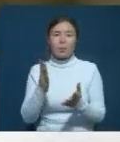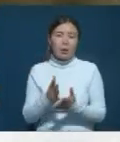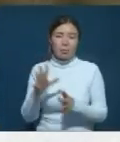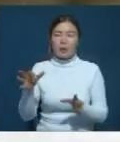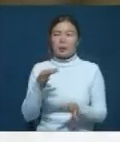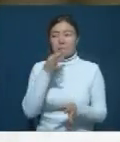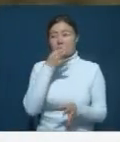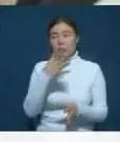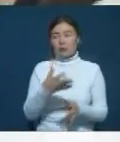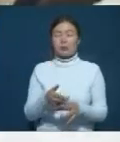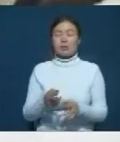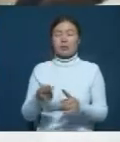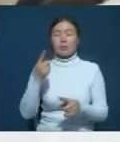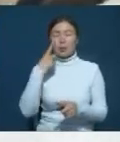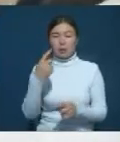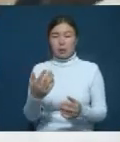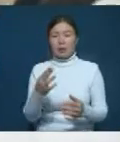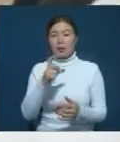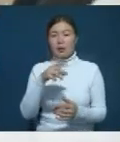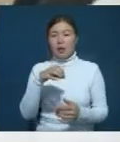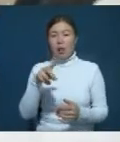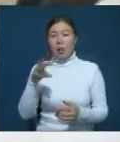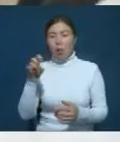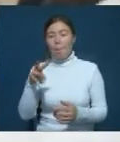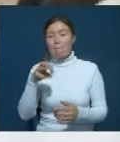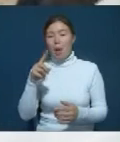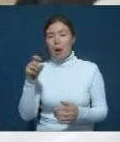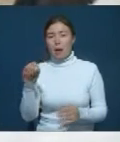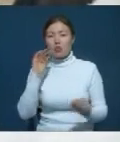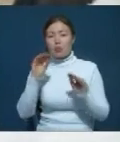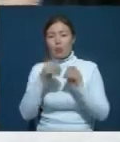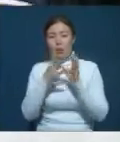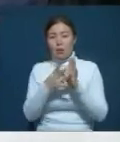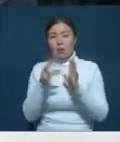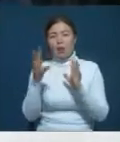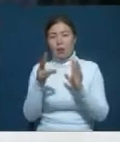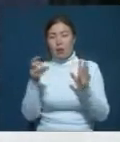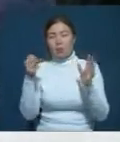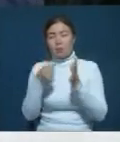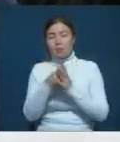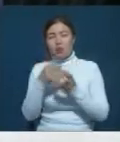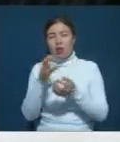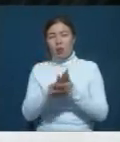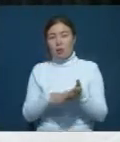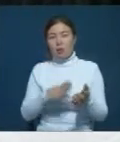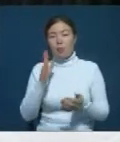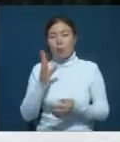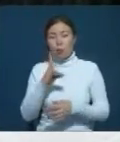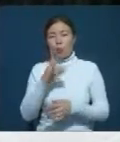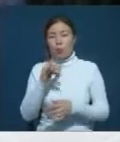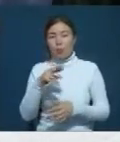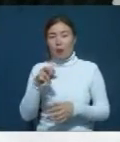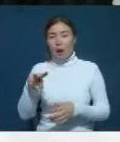ұнап жатыр. Естеріңізге сала кетейік, эталон меха жәрменкесі 19-шы қарашаға дейін жалғасады. Сондықтан